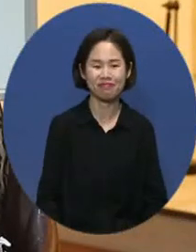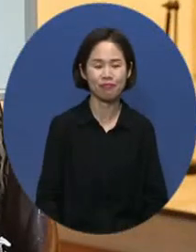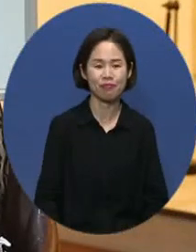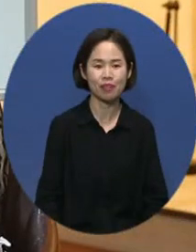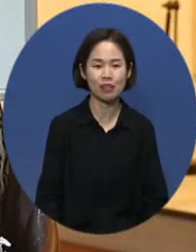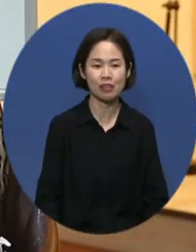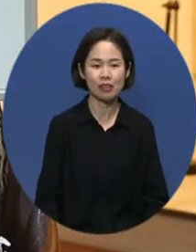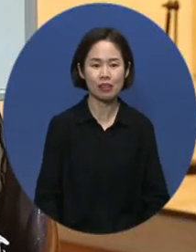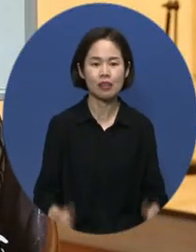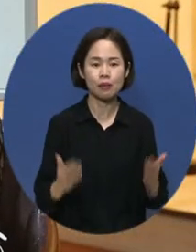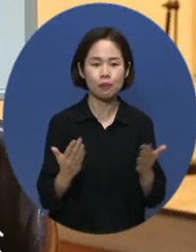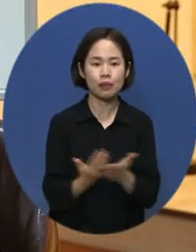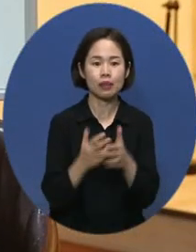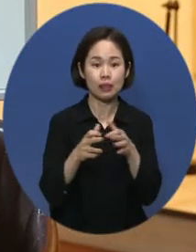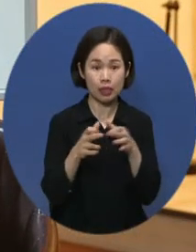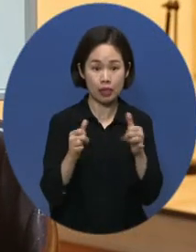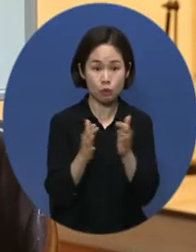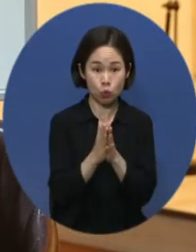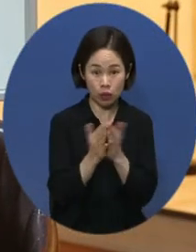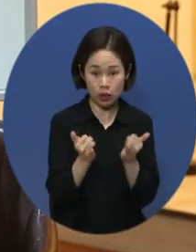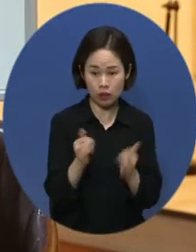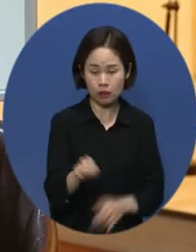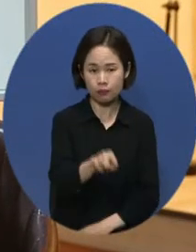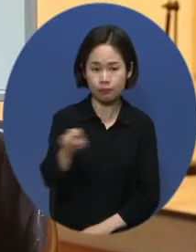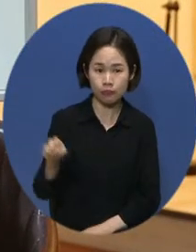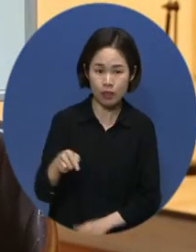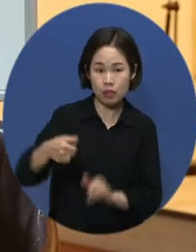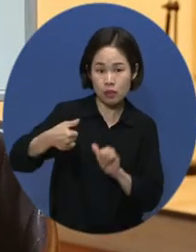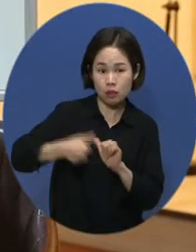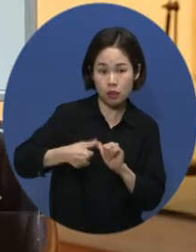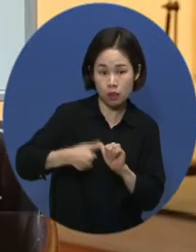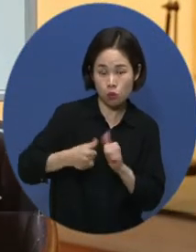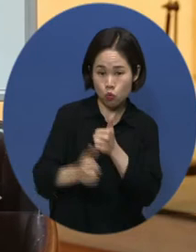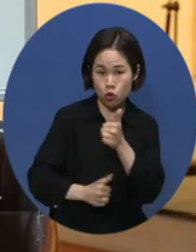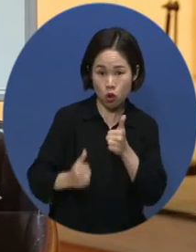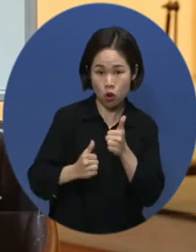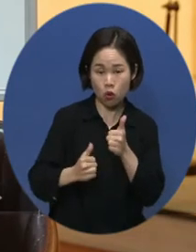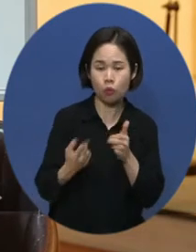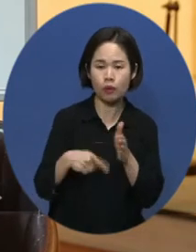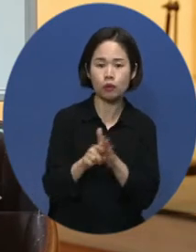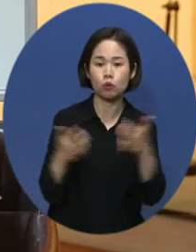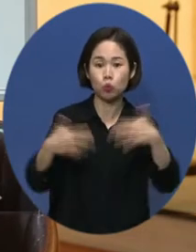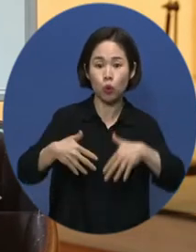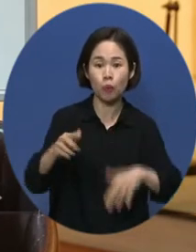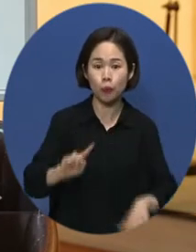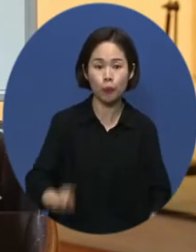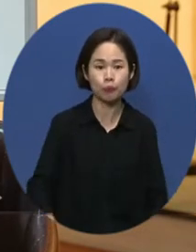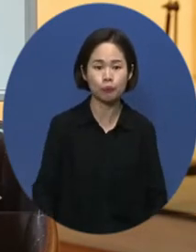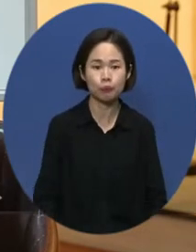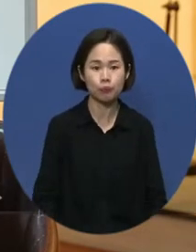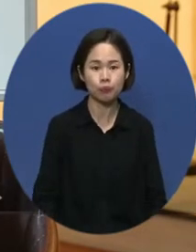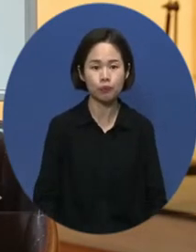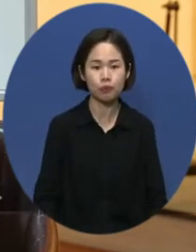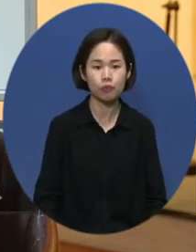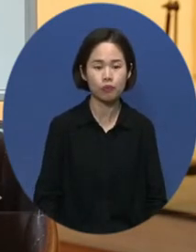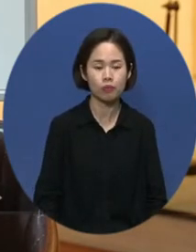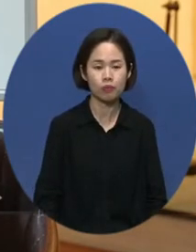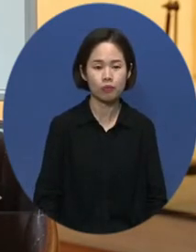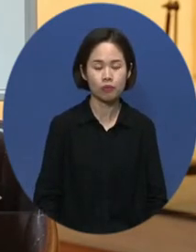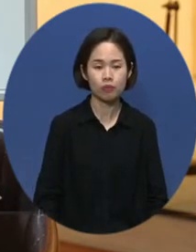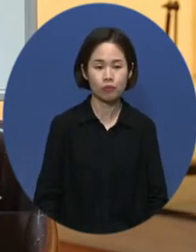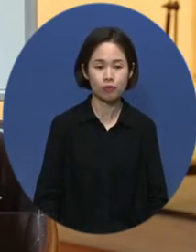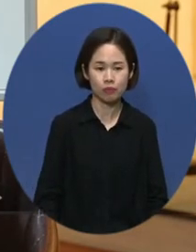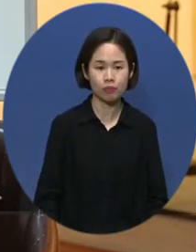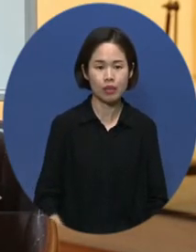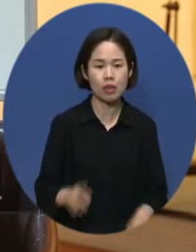발달장애 당사자분들이 자문 이혼을 하려면 어떤 조건이 있나요? 네, 이제 그런 부분들이 저희 현장